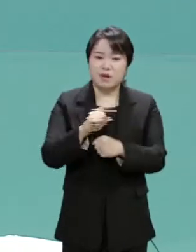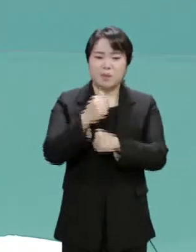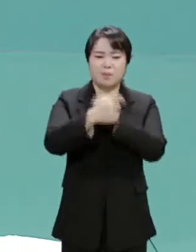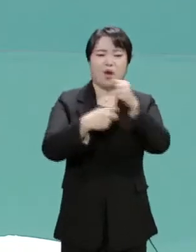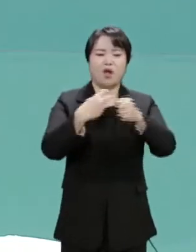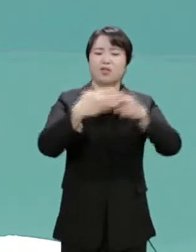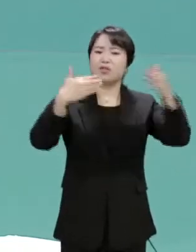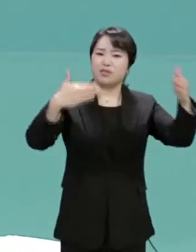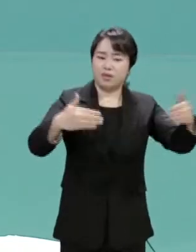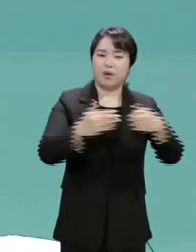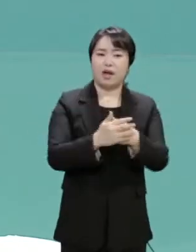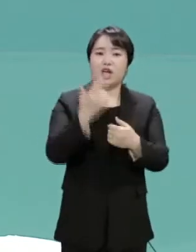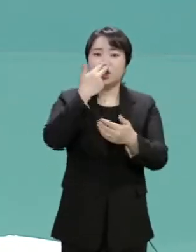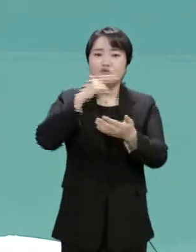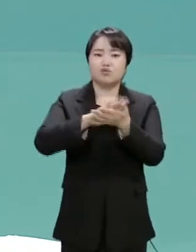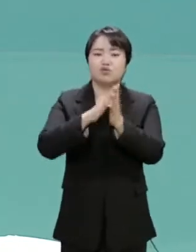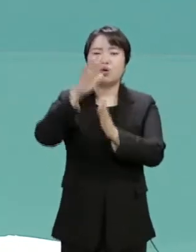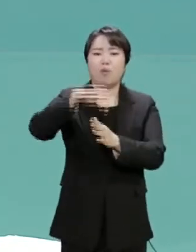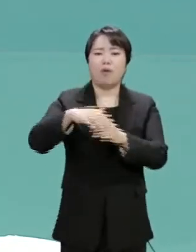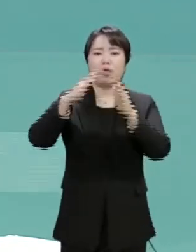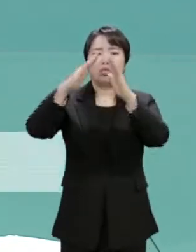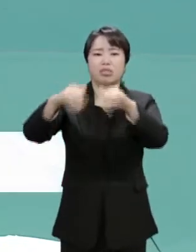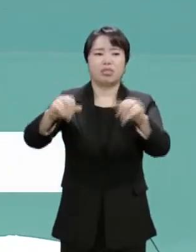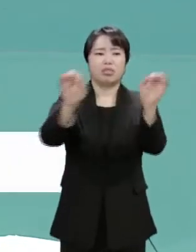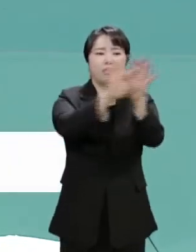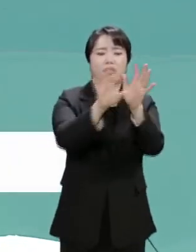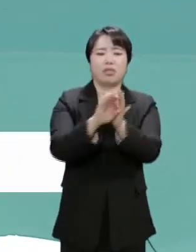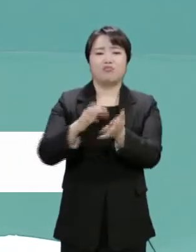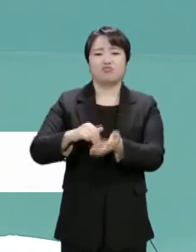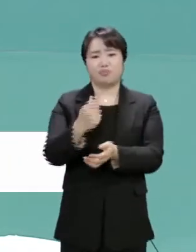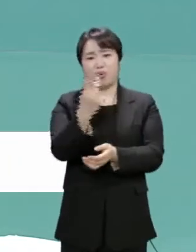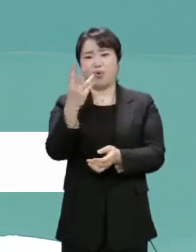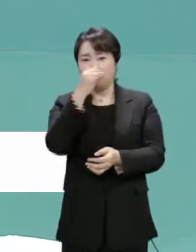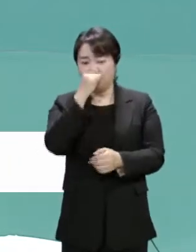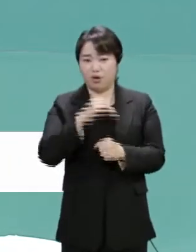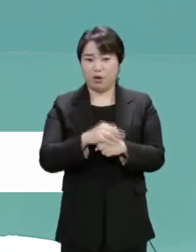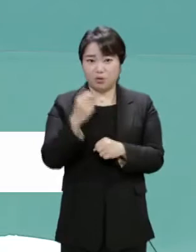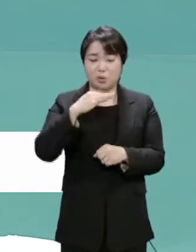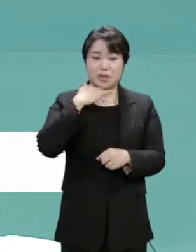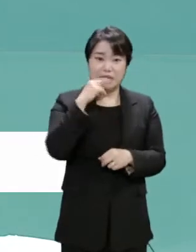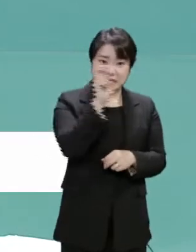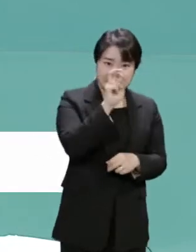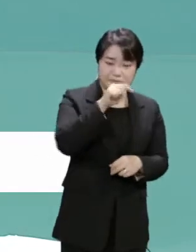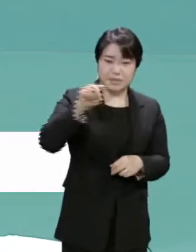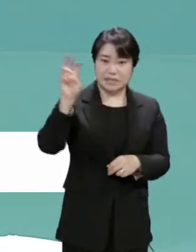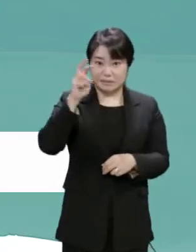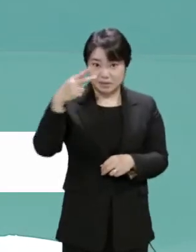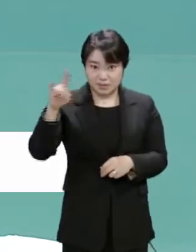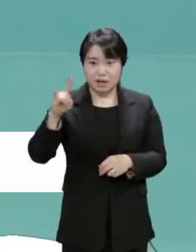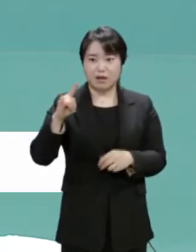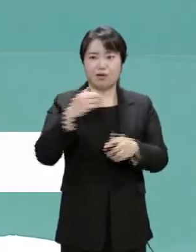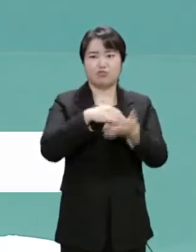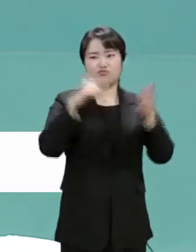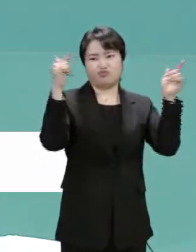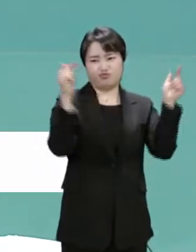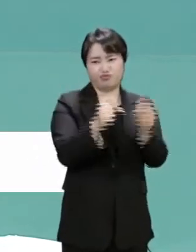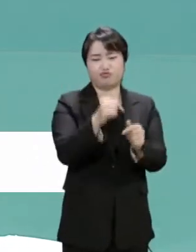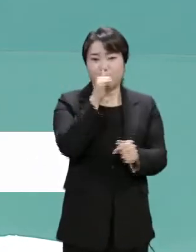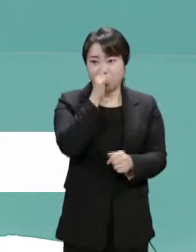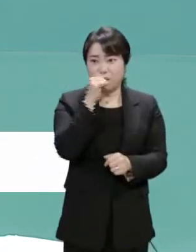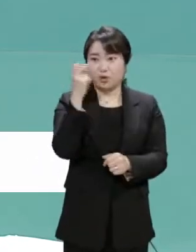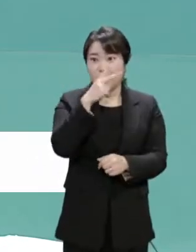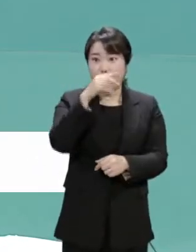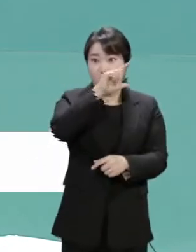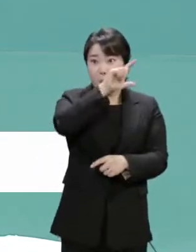몇 년 안에 유치원이 세 군데는 없어졌다. 네. 그다음에 20대, 30대의 인구가 줄어든다. 여기 보시면 이렇게 됐고요. 그다음에 이